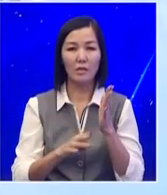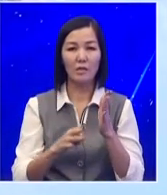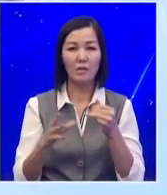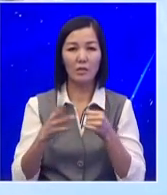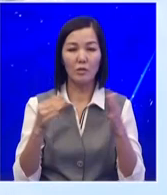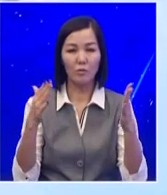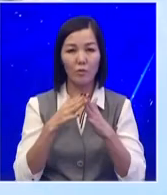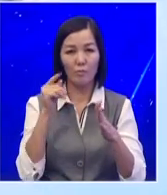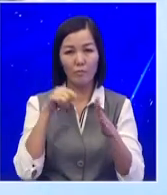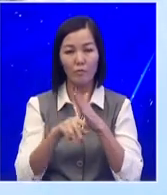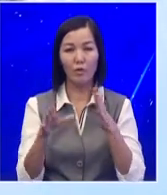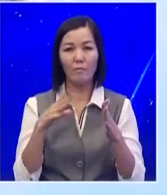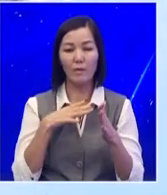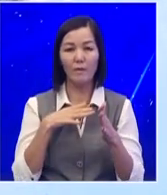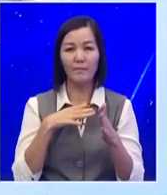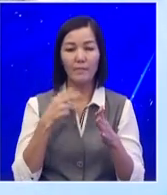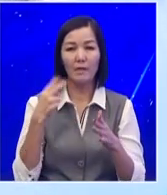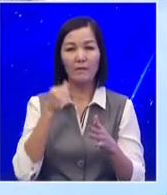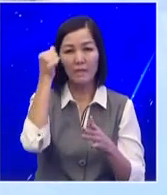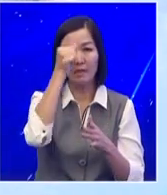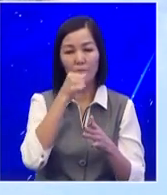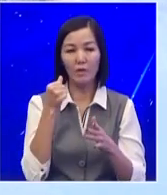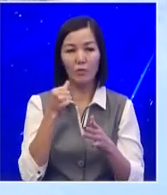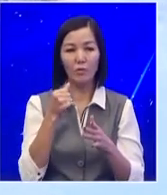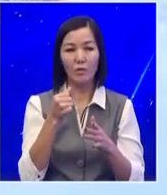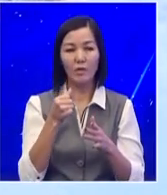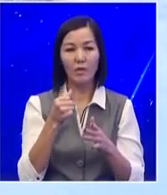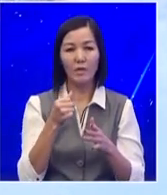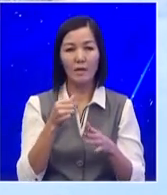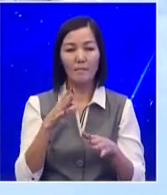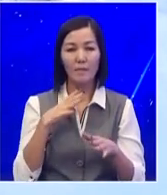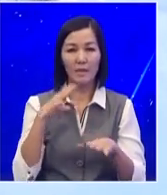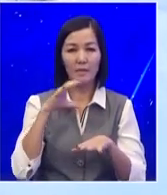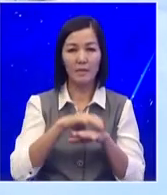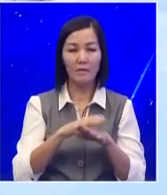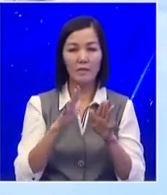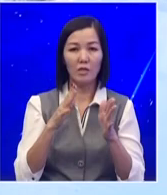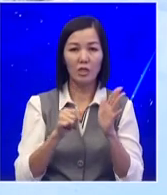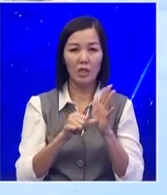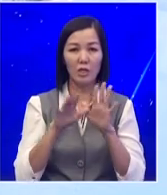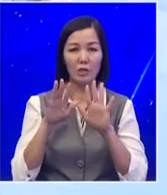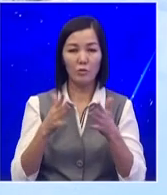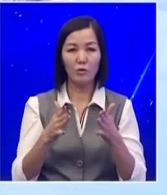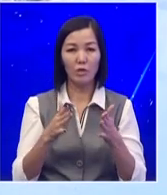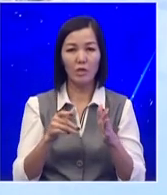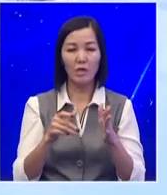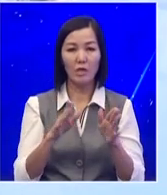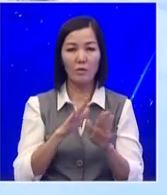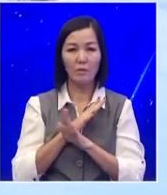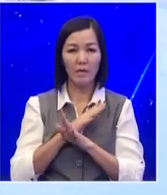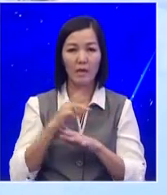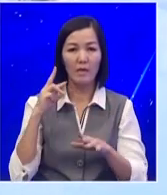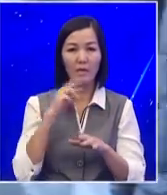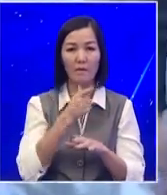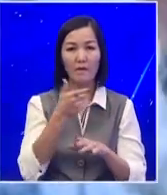секторе граждан. В текущем 2020 году, к сожалению, были зарегистрированы 6 случаев от гибели людей от отравления